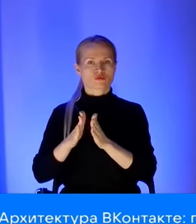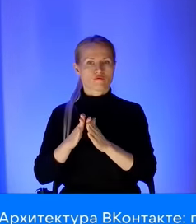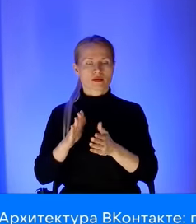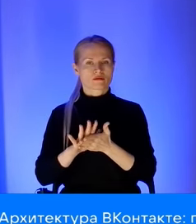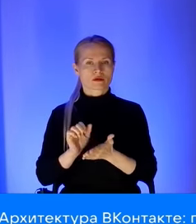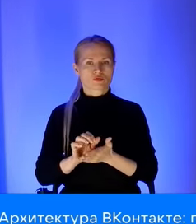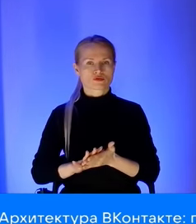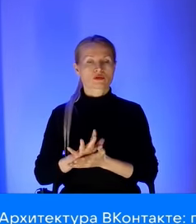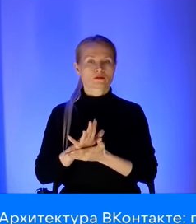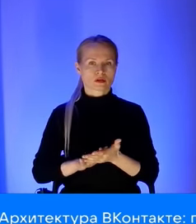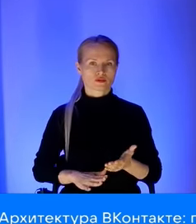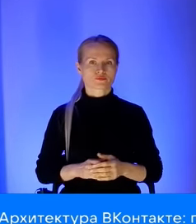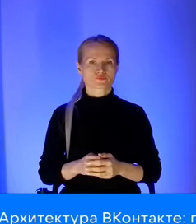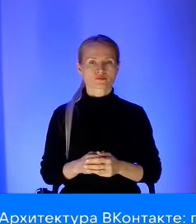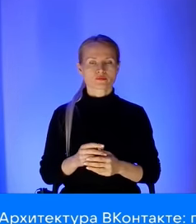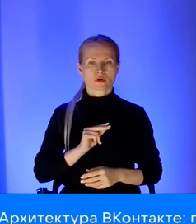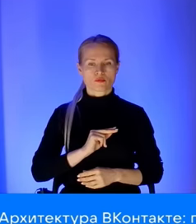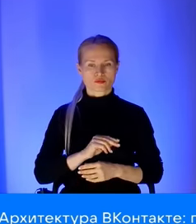дальше мы об этом детально